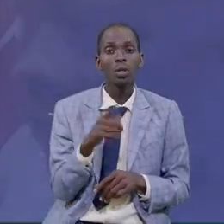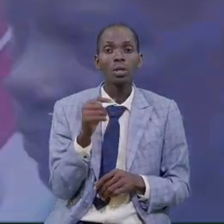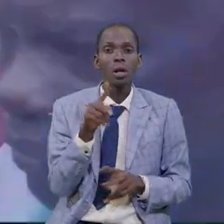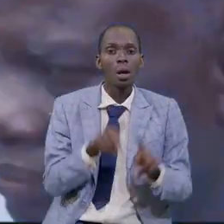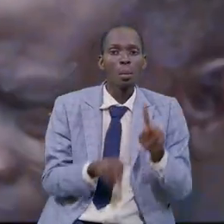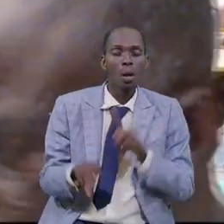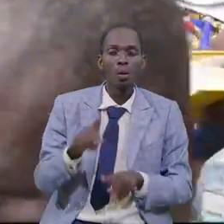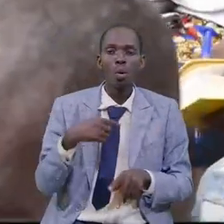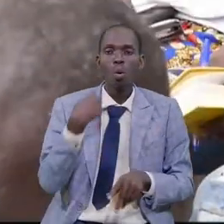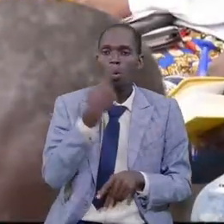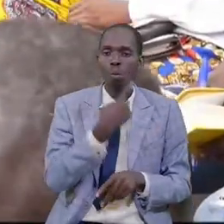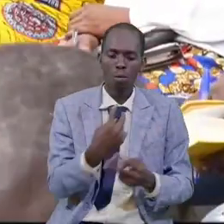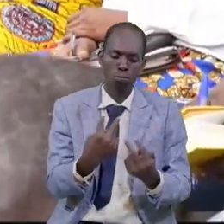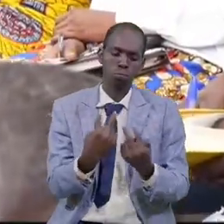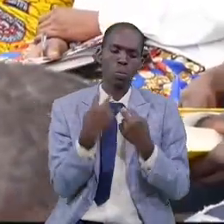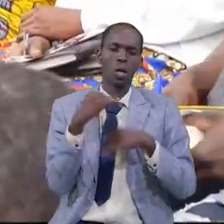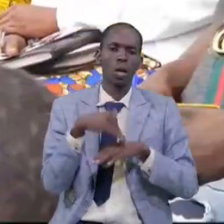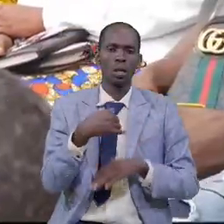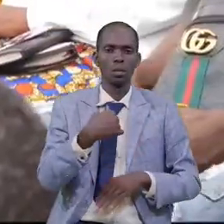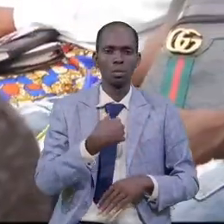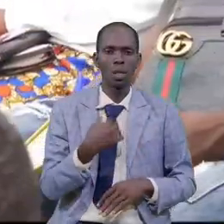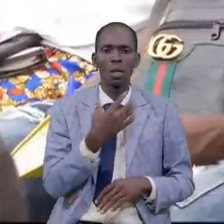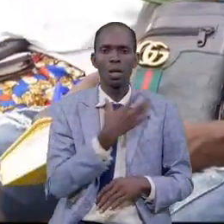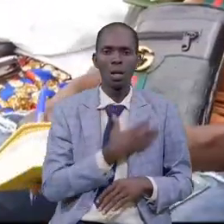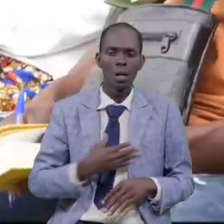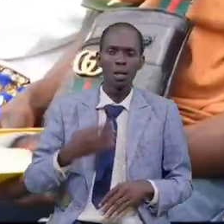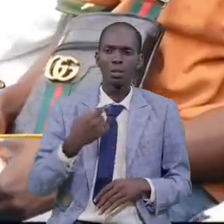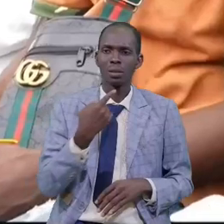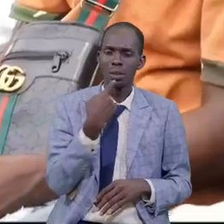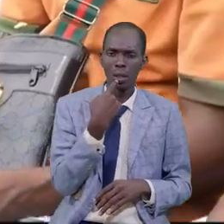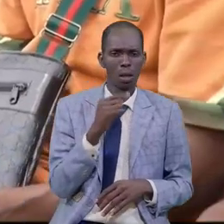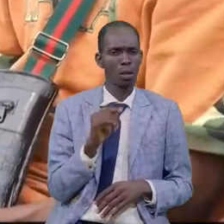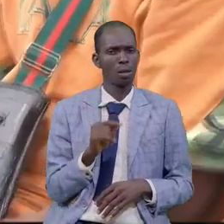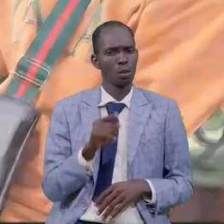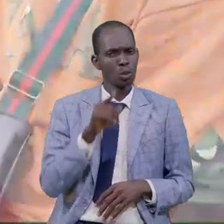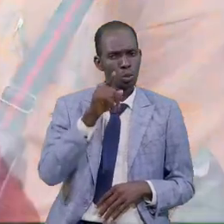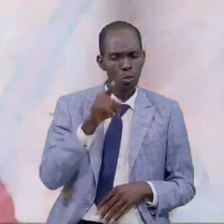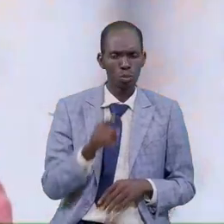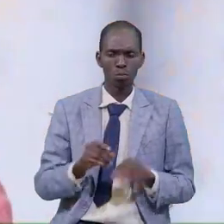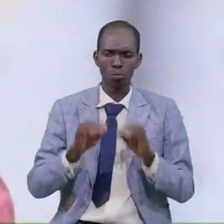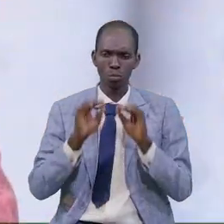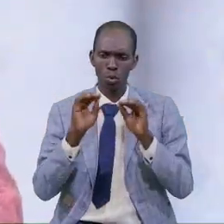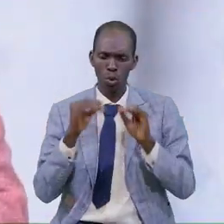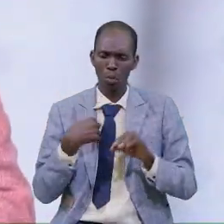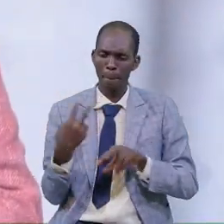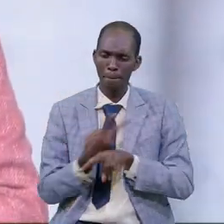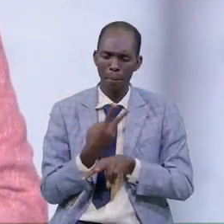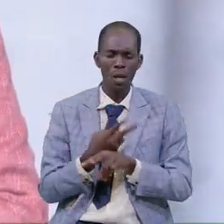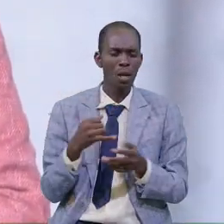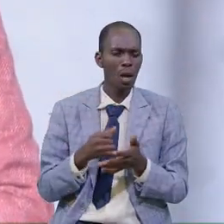qui me voient et qui me disent, tu m'as enseigné mathématiques et c'était bon, mais